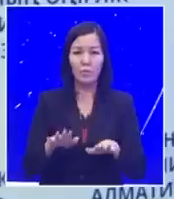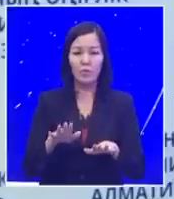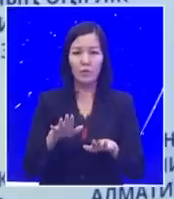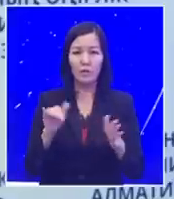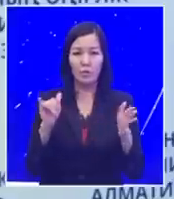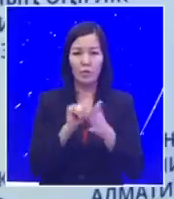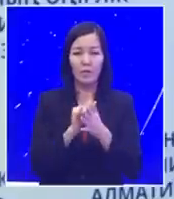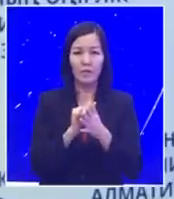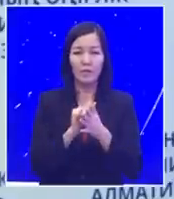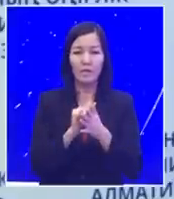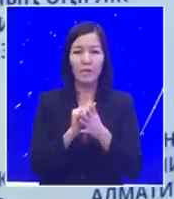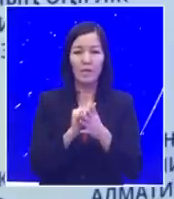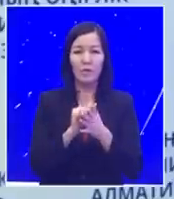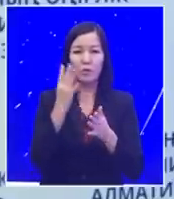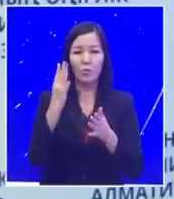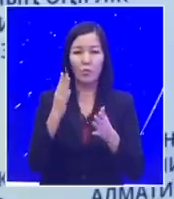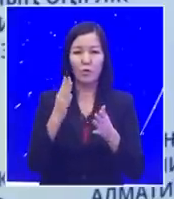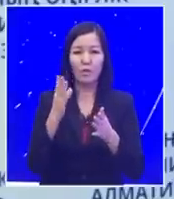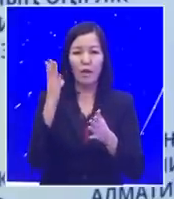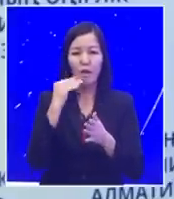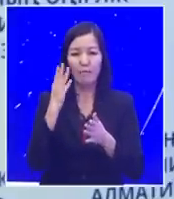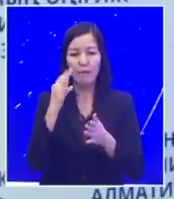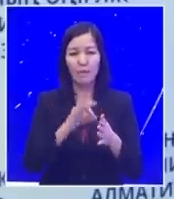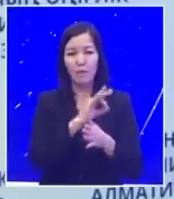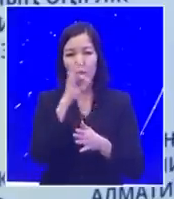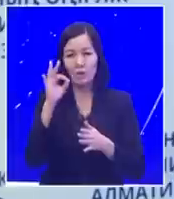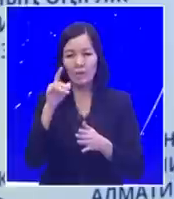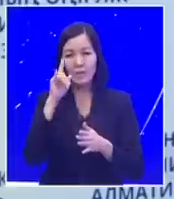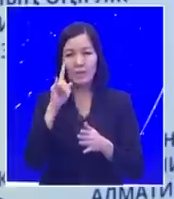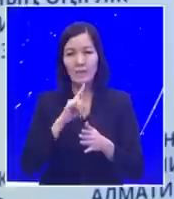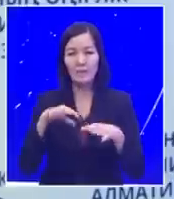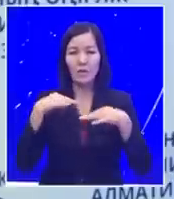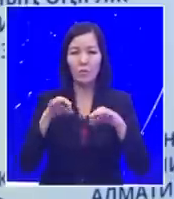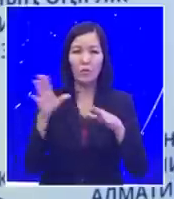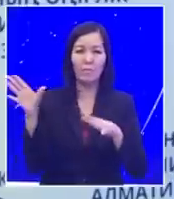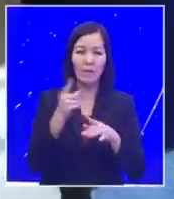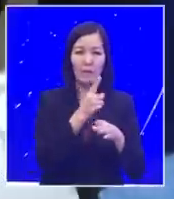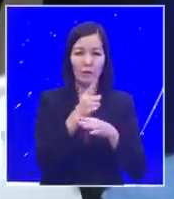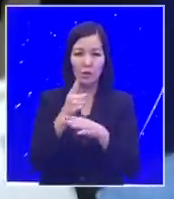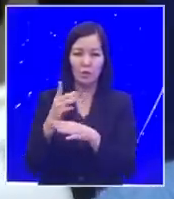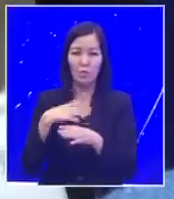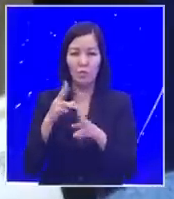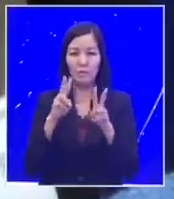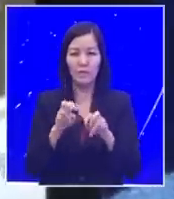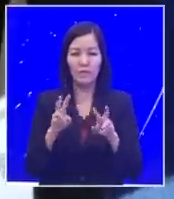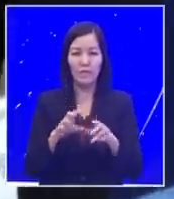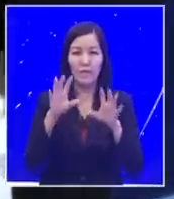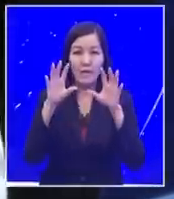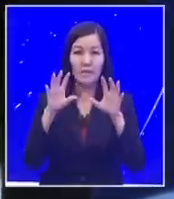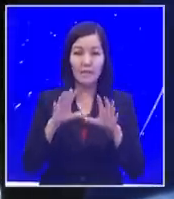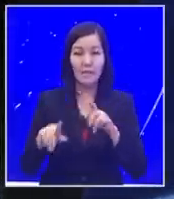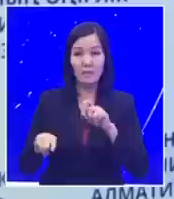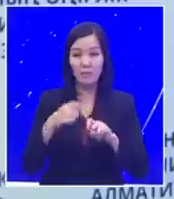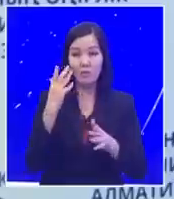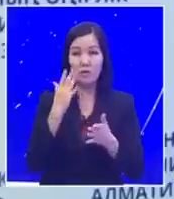Шығыс Қазақстан облысы жағынан және Алматыдан келетін көліктерге шектеу қойылады. Заң талаптарына бұзғандар